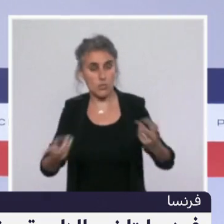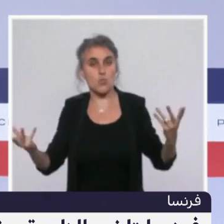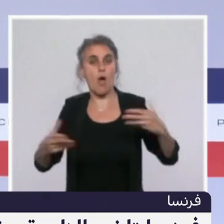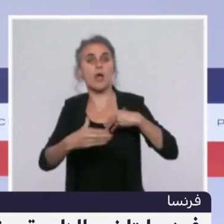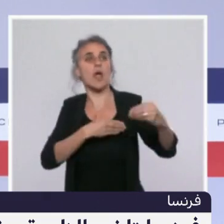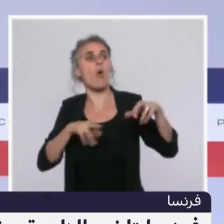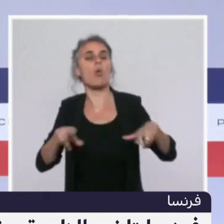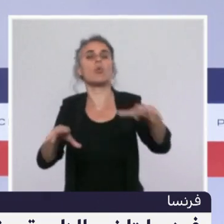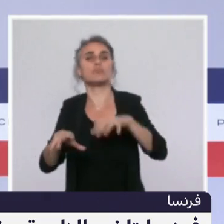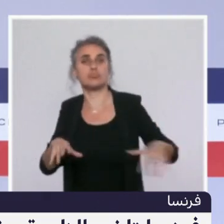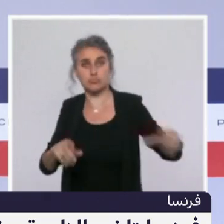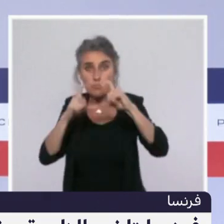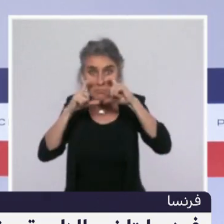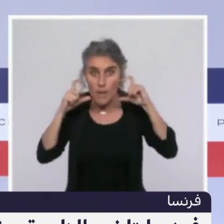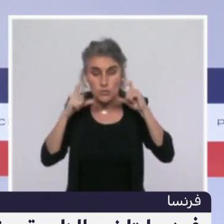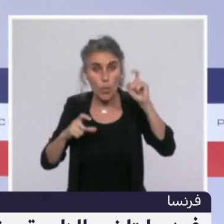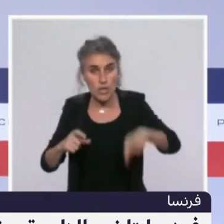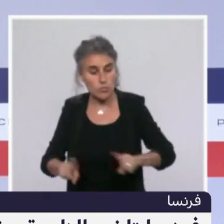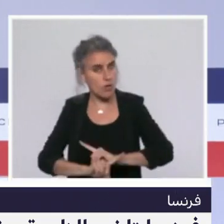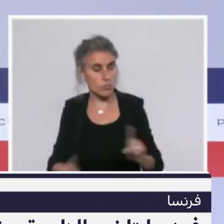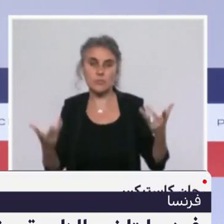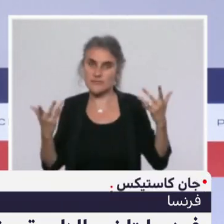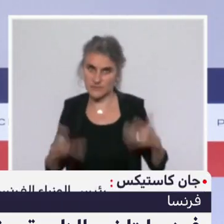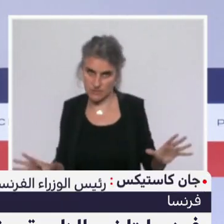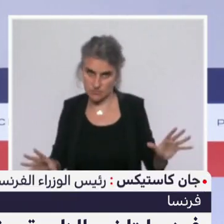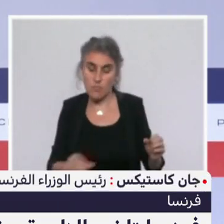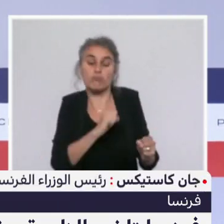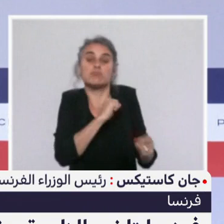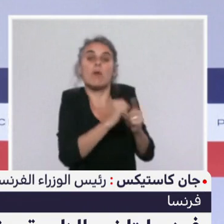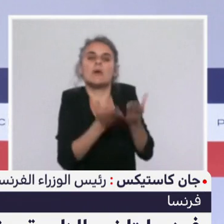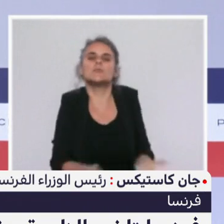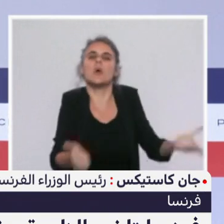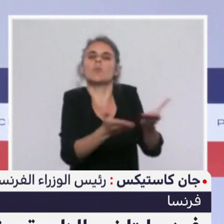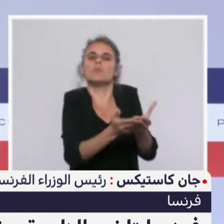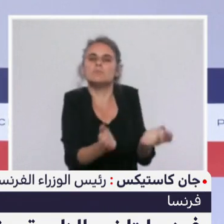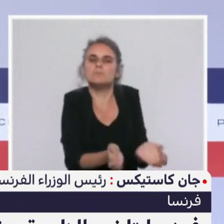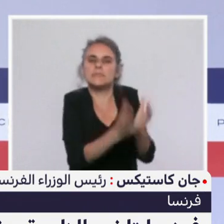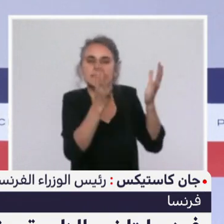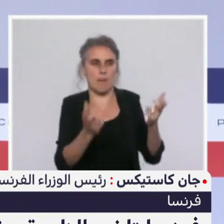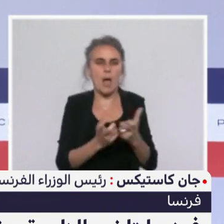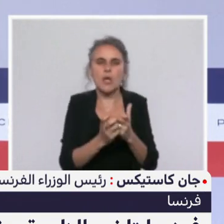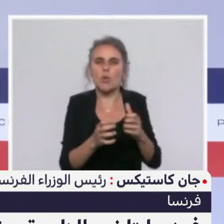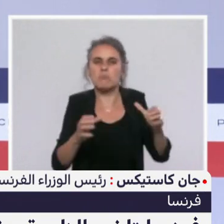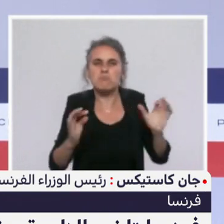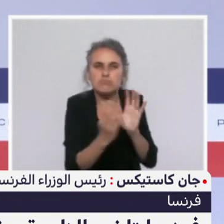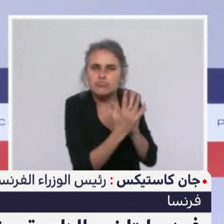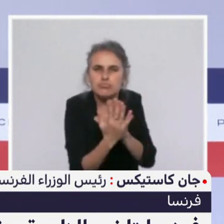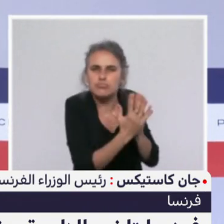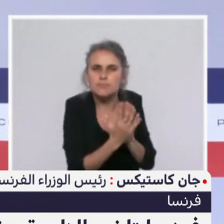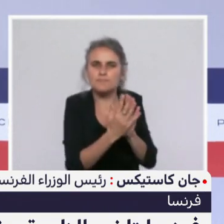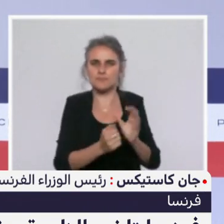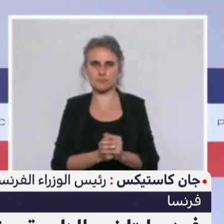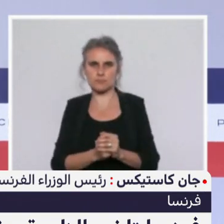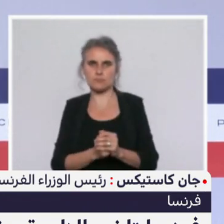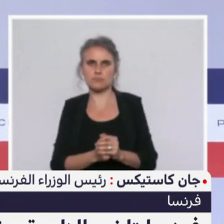ارتداء الكيمامات في الاماكن العامة لم يعد اجباريا باستثناء حالة التجمعات وطوابير الانتظار وفي الاسواق او